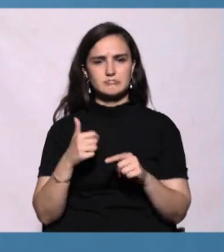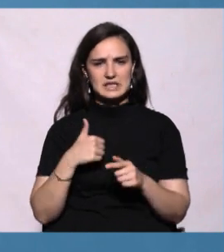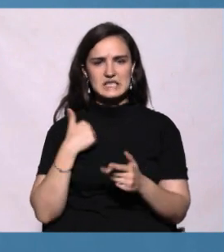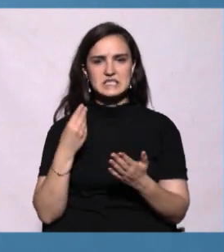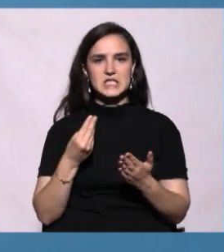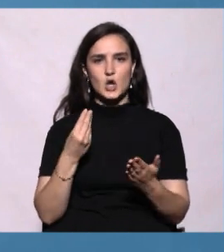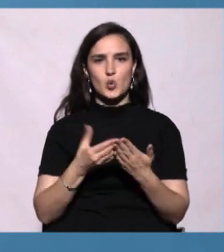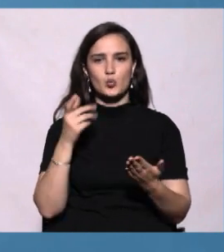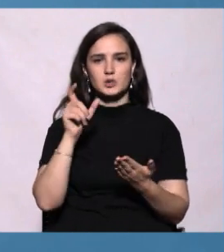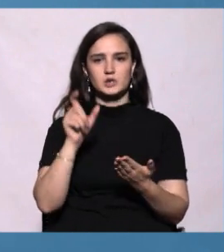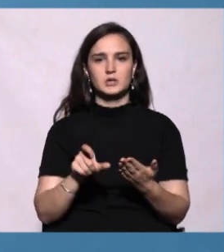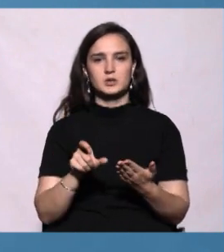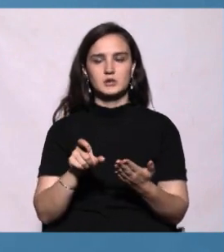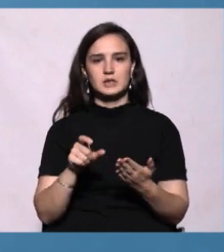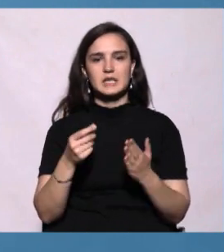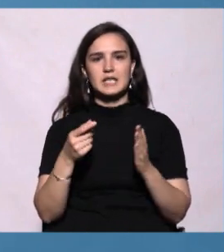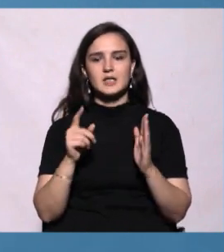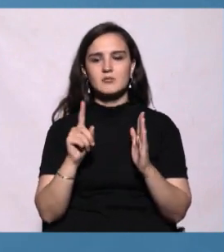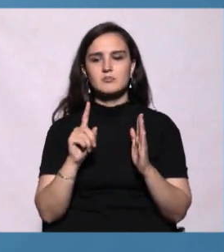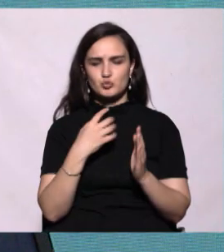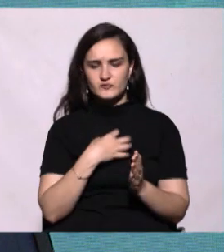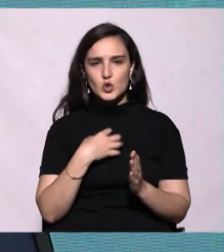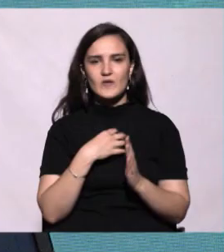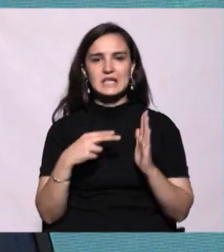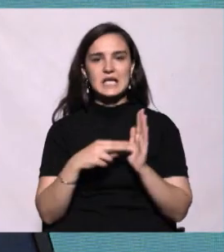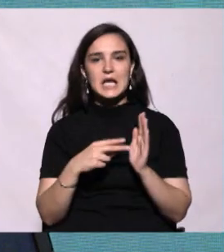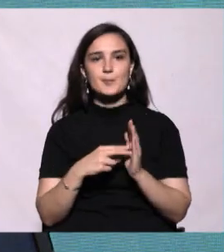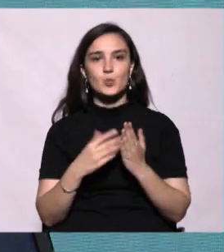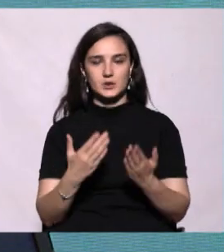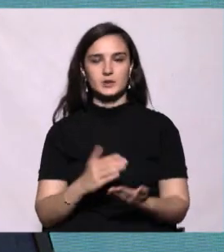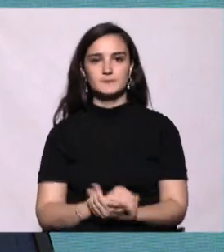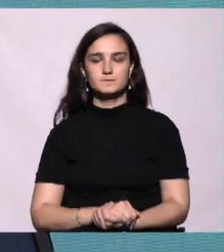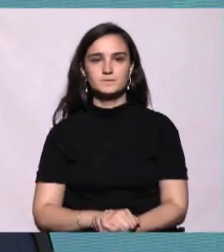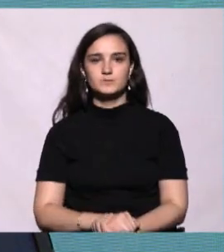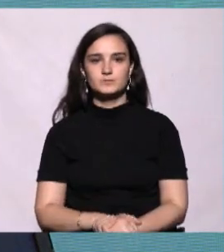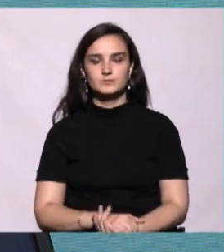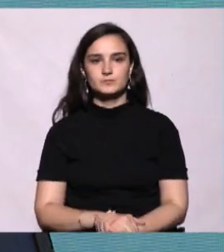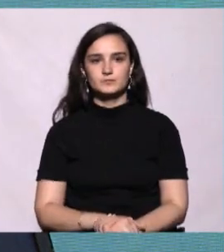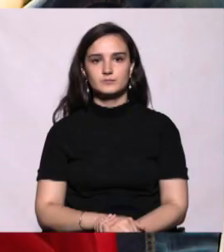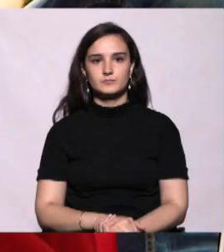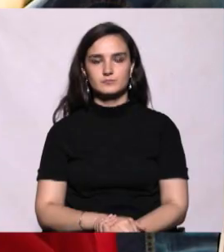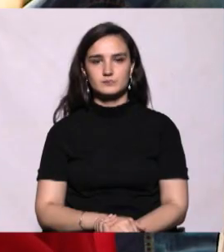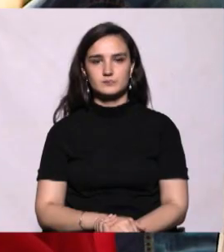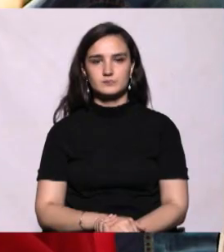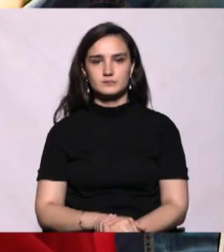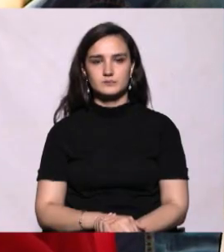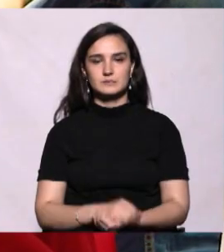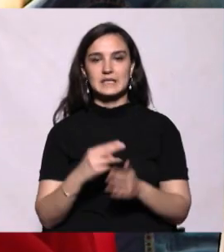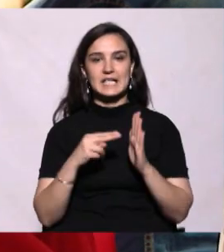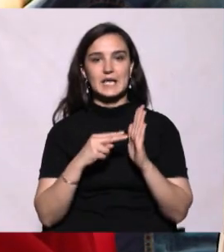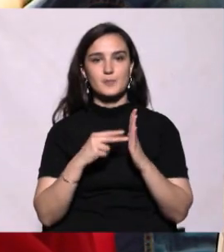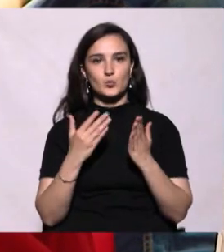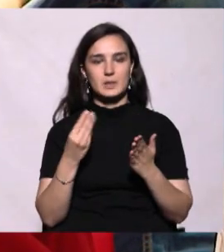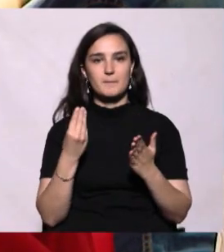Having the necessary characteristics to do something, deserving, being moral, being good. ღირსი,